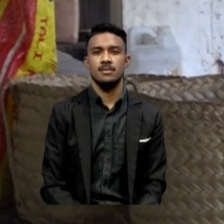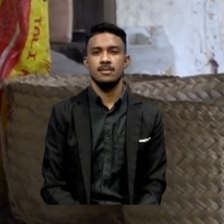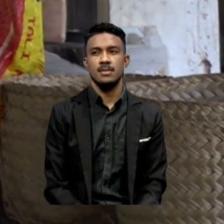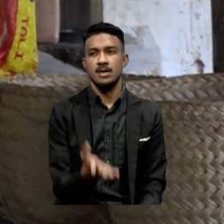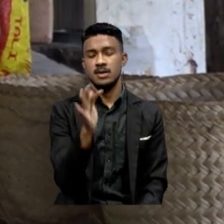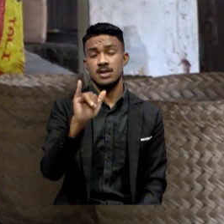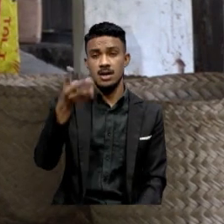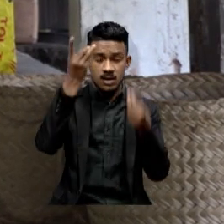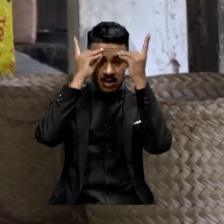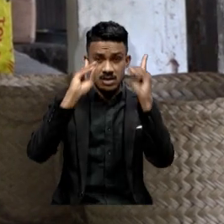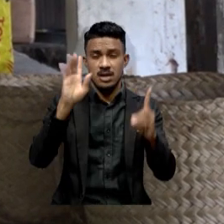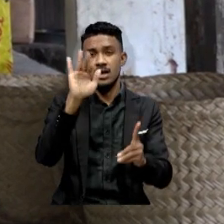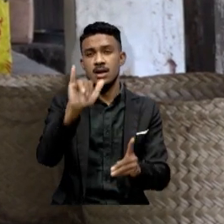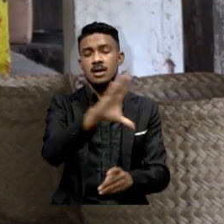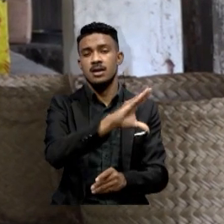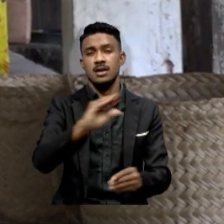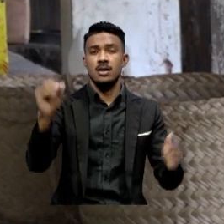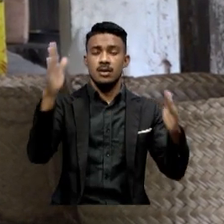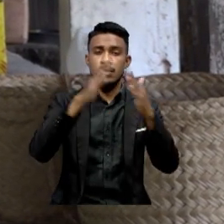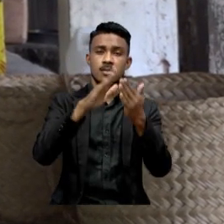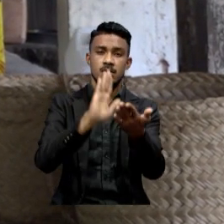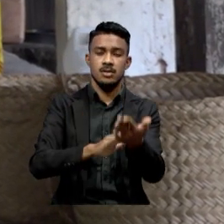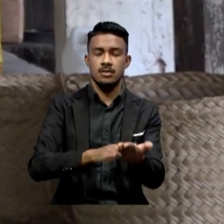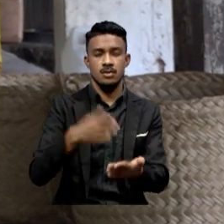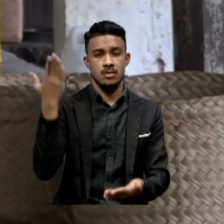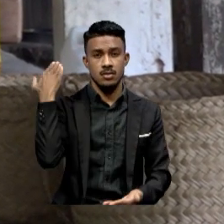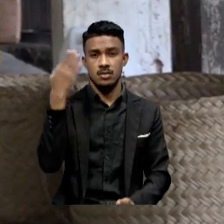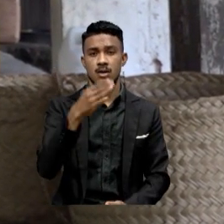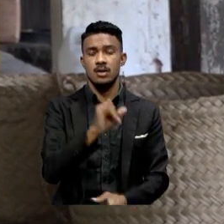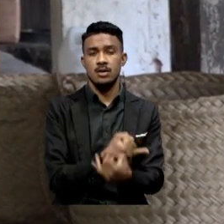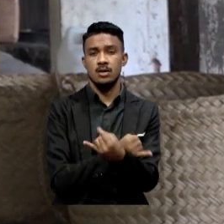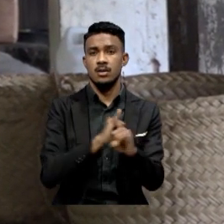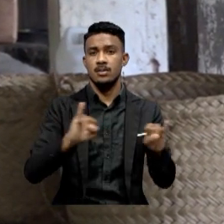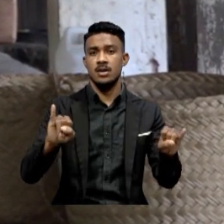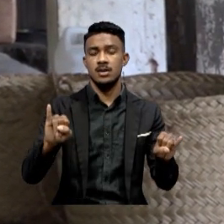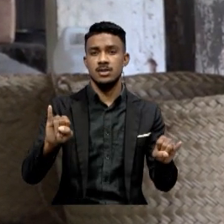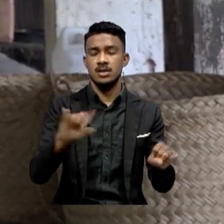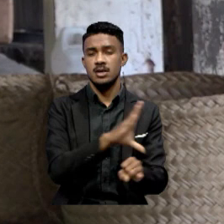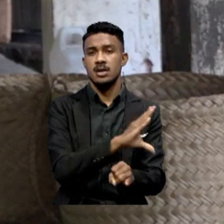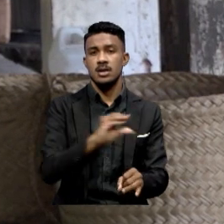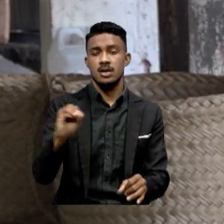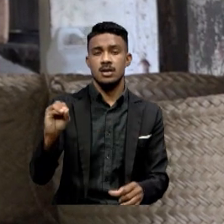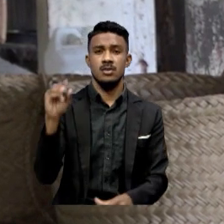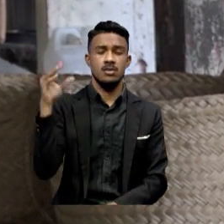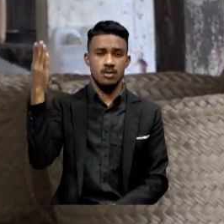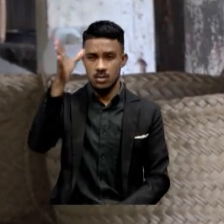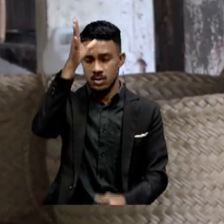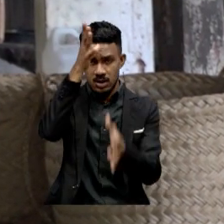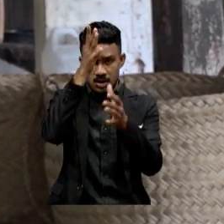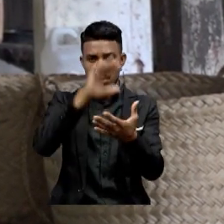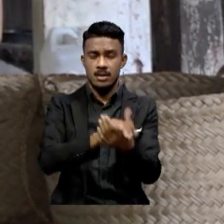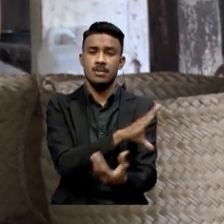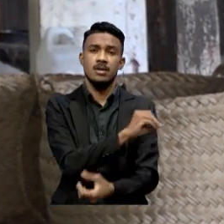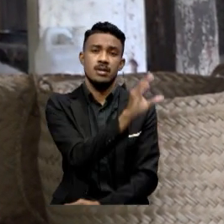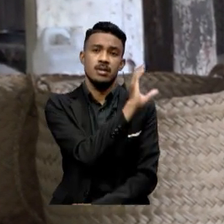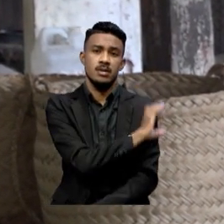Sira decidi hela iha armazeng ne tamba antes independencia, nia kaben Senhora Bel servisu nudar guarda segurança be skola ne be